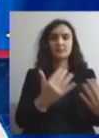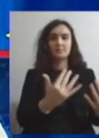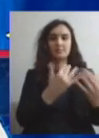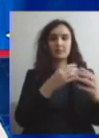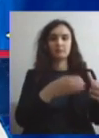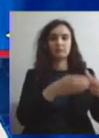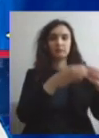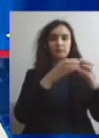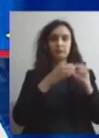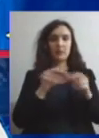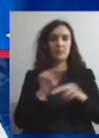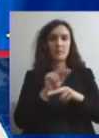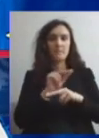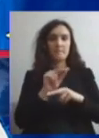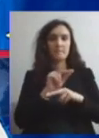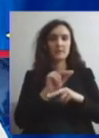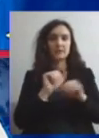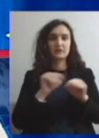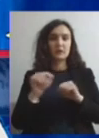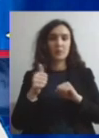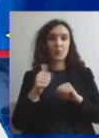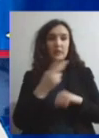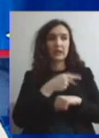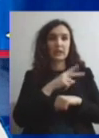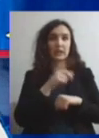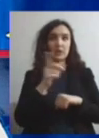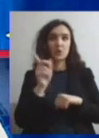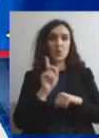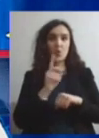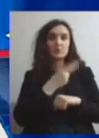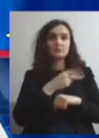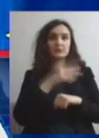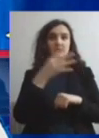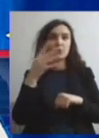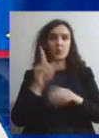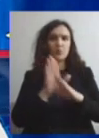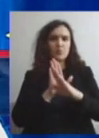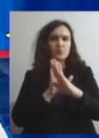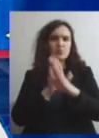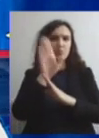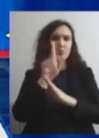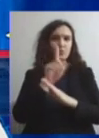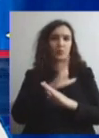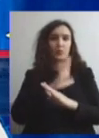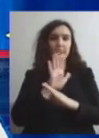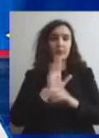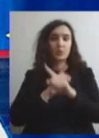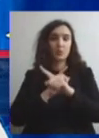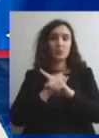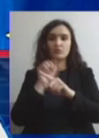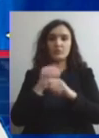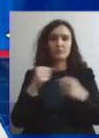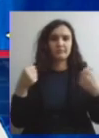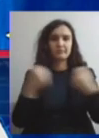გვქონოდა ის საშუალებები, რომ ჩვენი კლინიკები და ჰოსპიტალური სექტორი არ გადატვირთულიყო, რათა არ მომხდარიყო შემდეგ